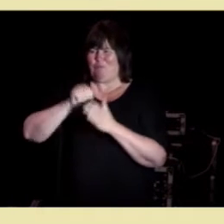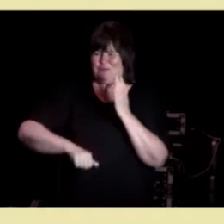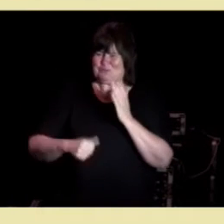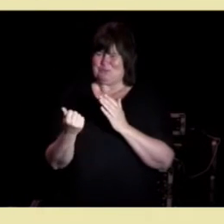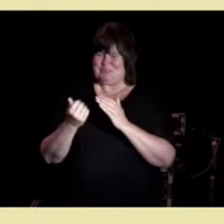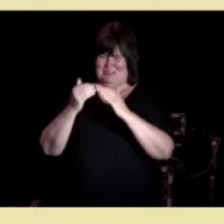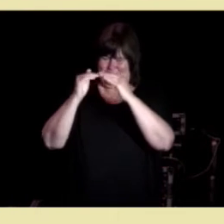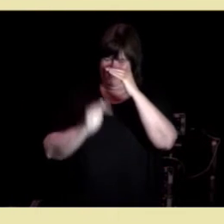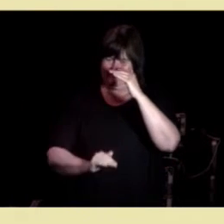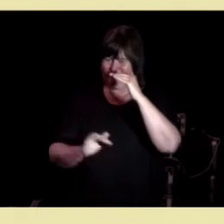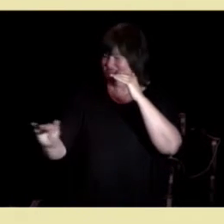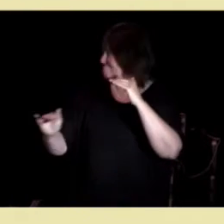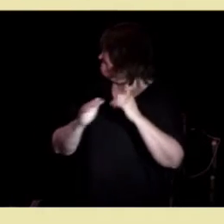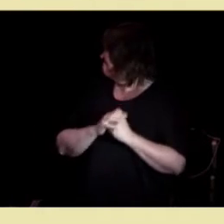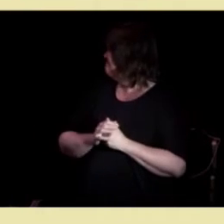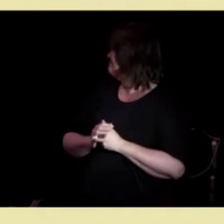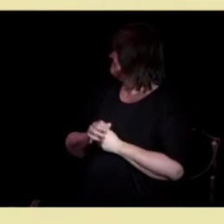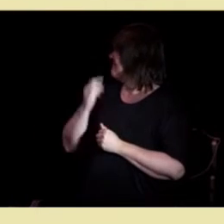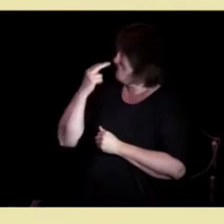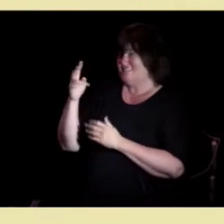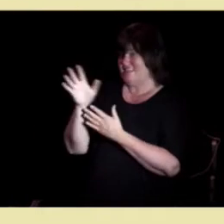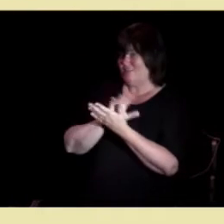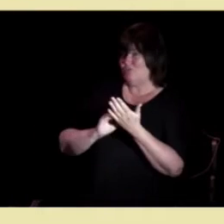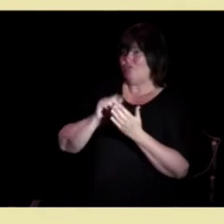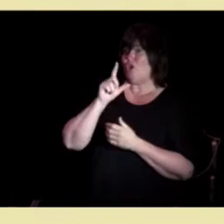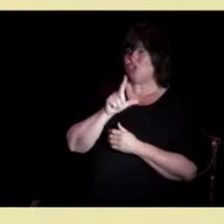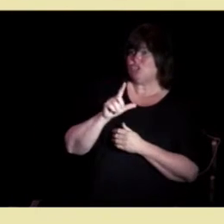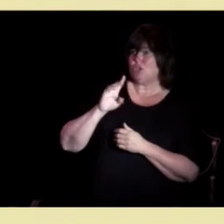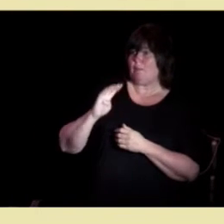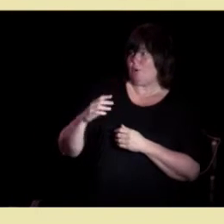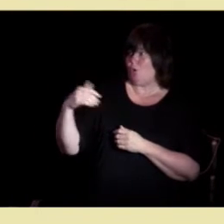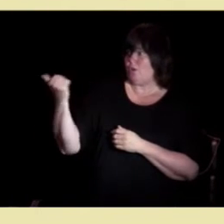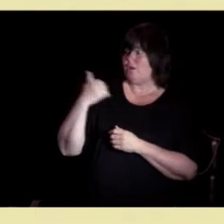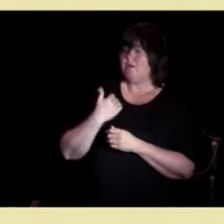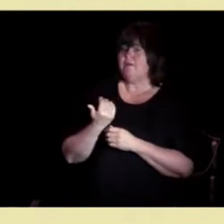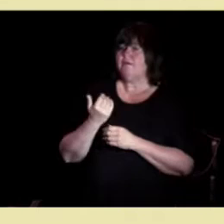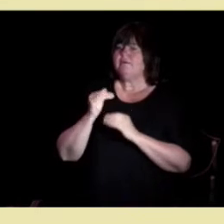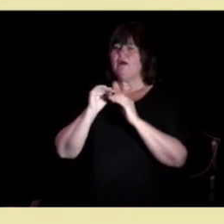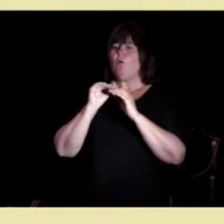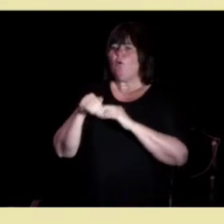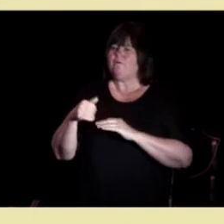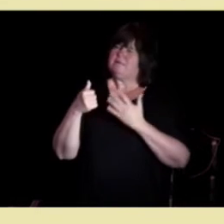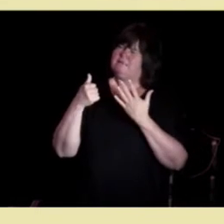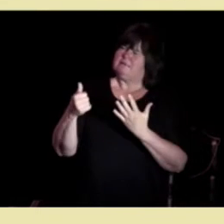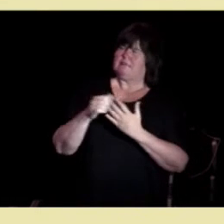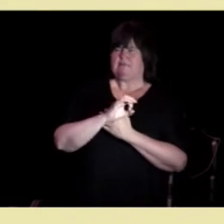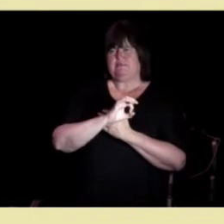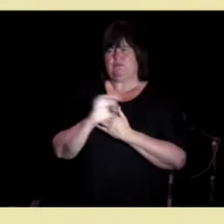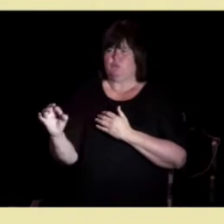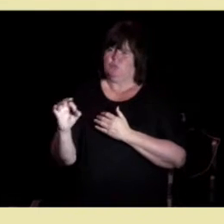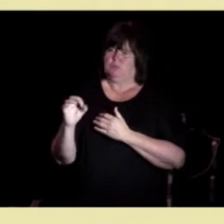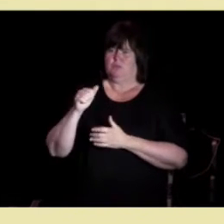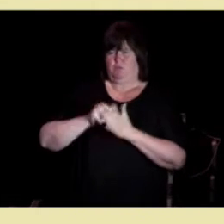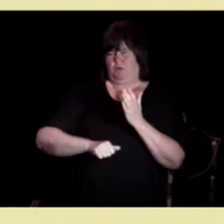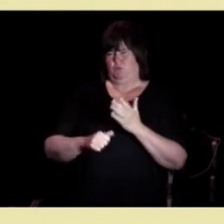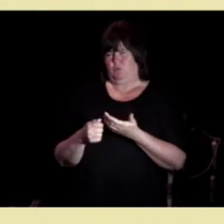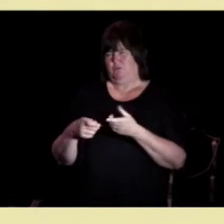Her ser dere resultatene for lyskebrokk. Det utføres i overkant av 6000 slike operasjoner per år i